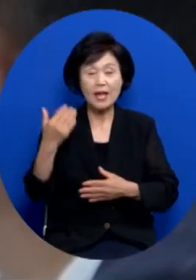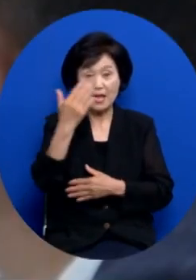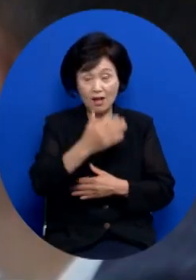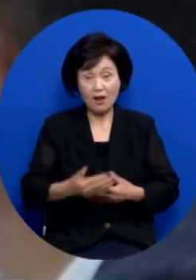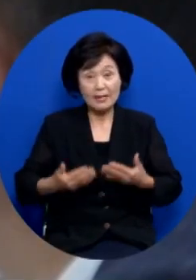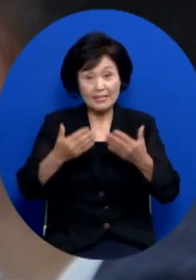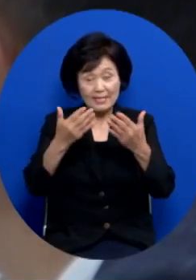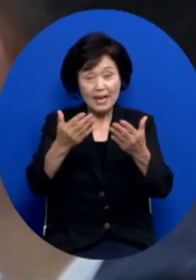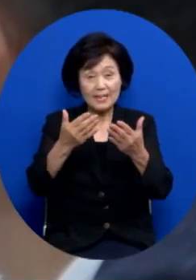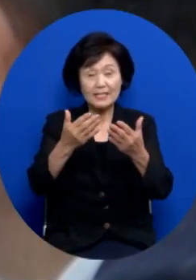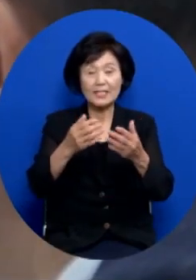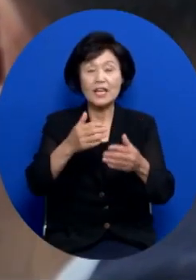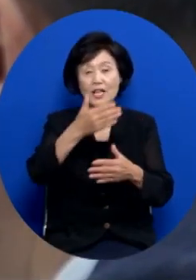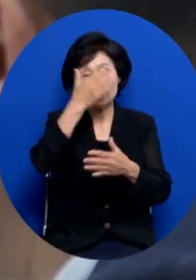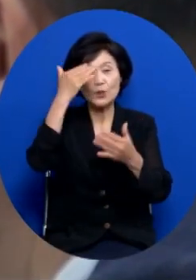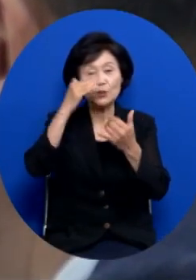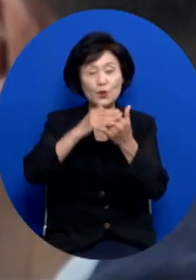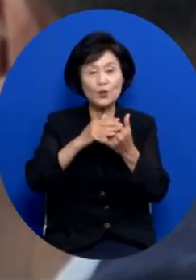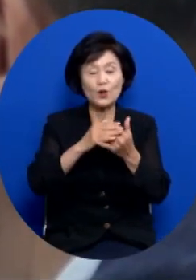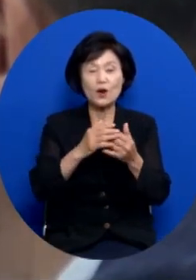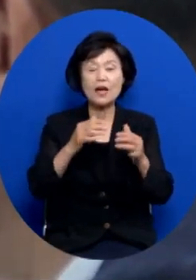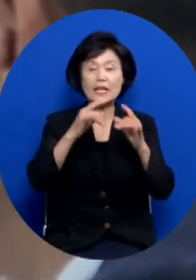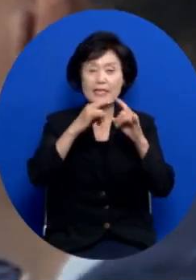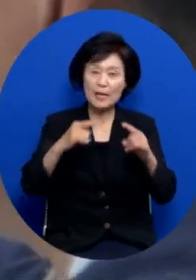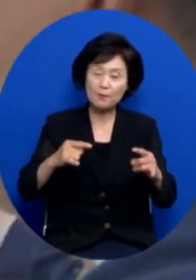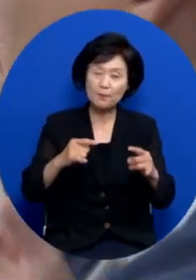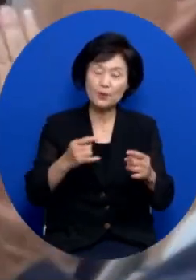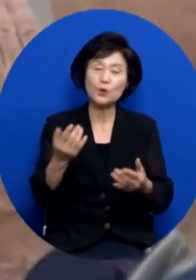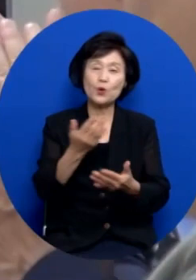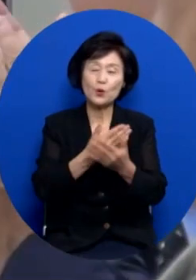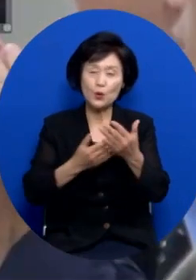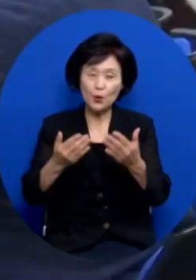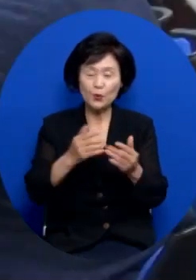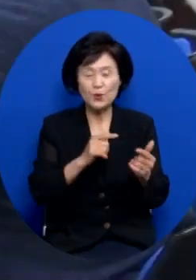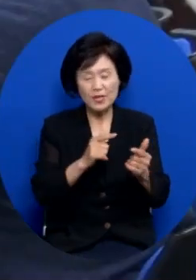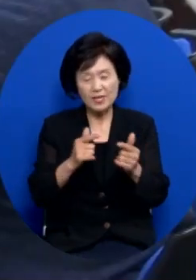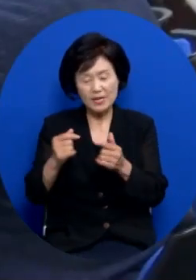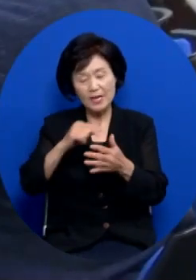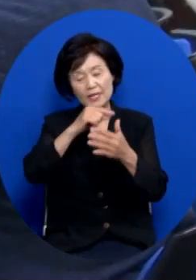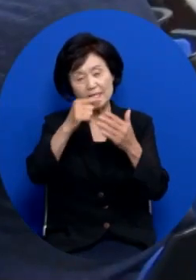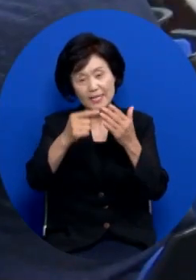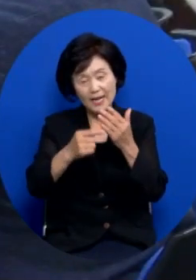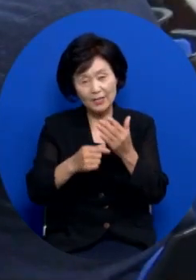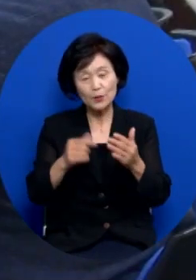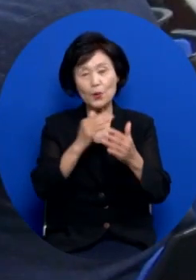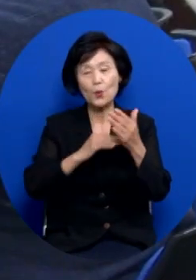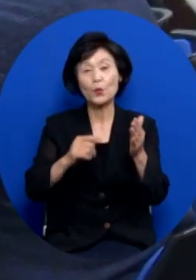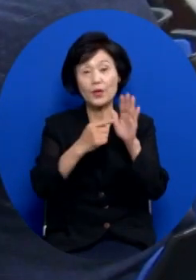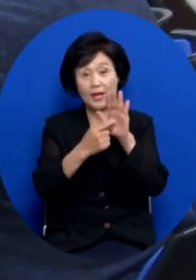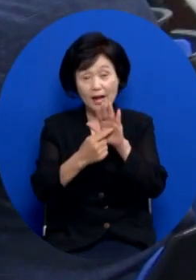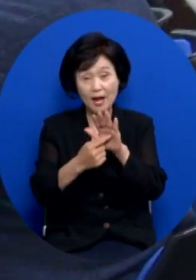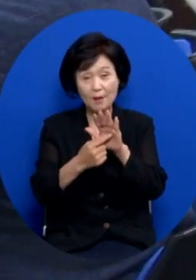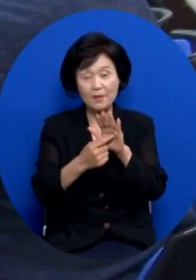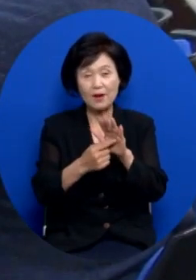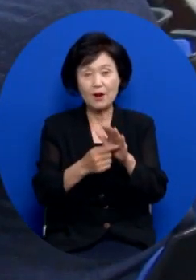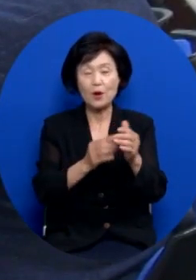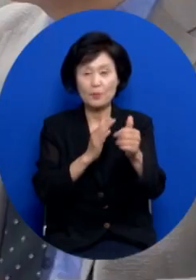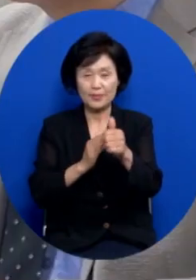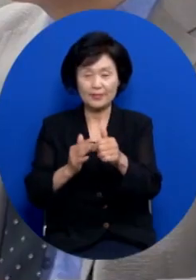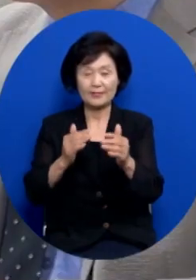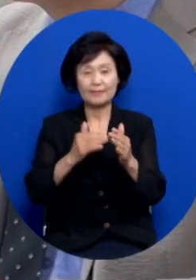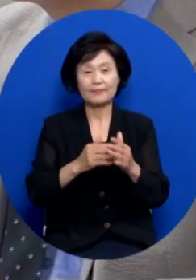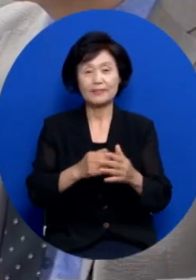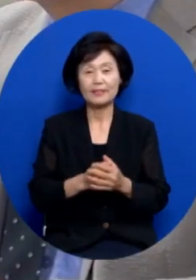중인 청소년 캠프와 차세대 목회자 교류협력 사업 등 다양한 일정에 대한 진행 상황도 공유하며 관심을 당부했습니다